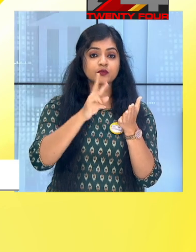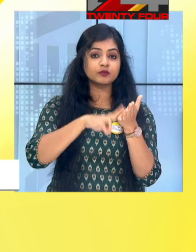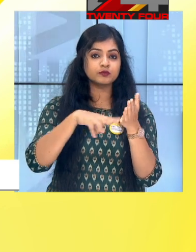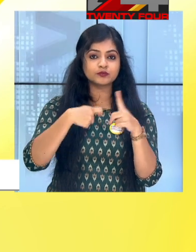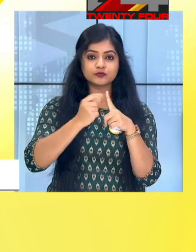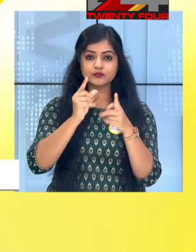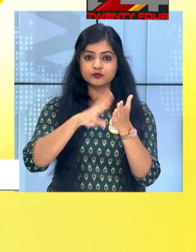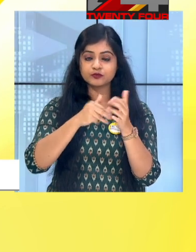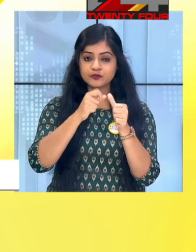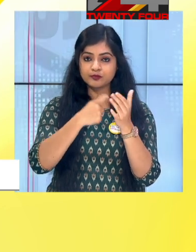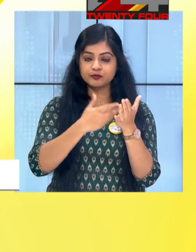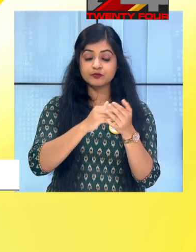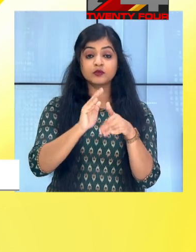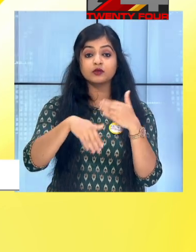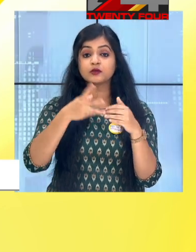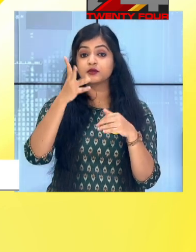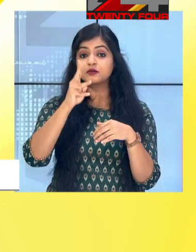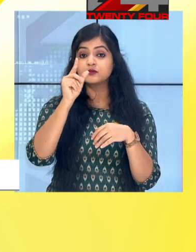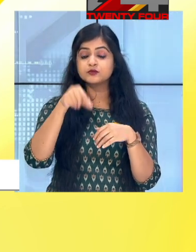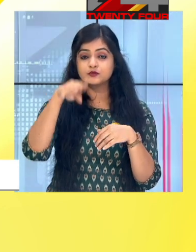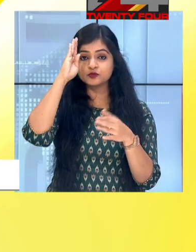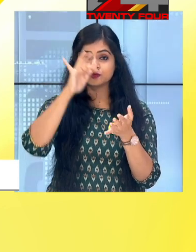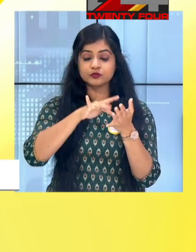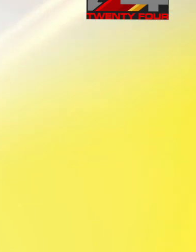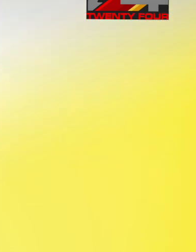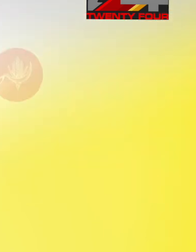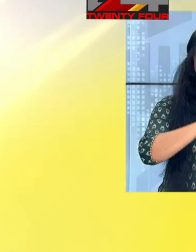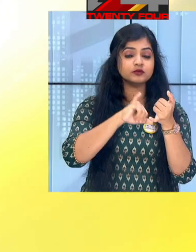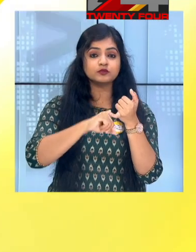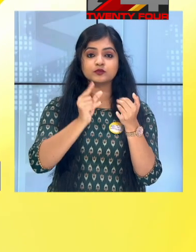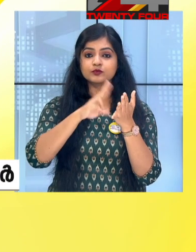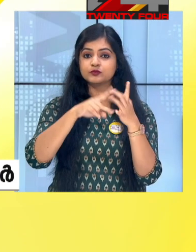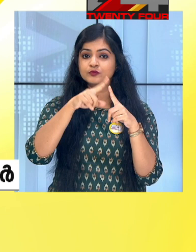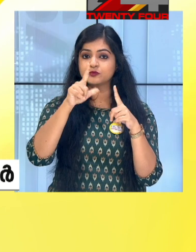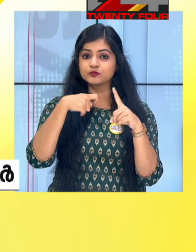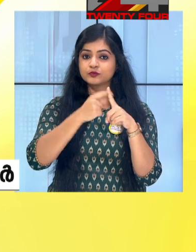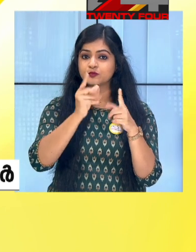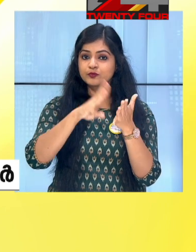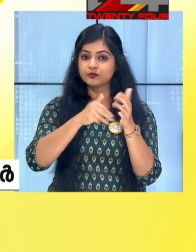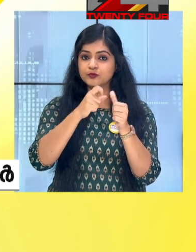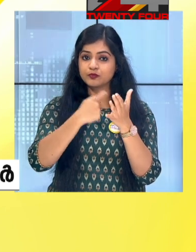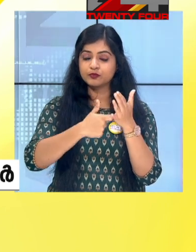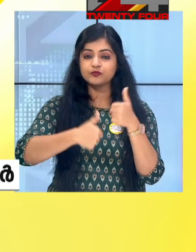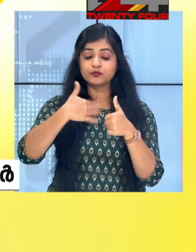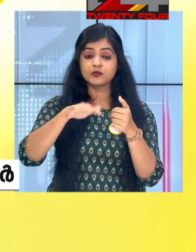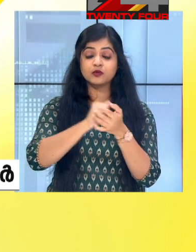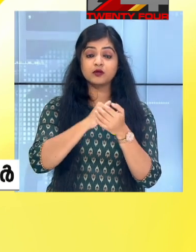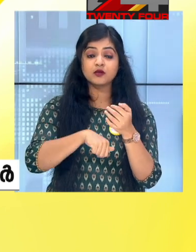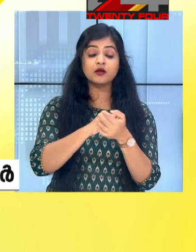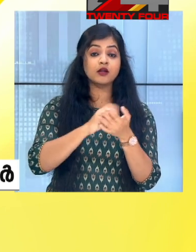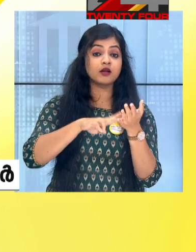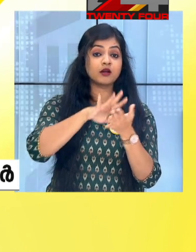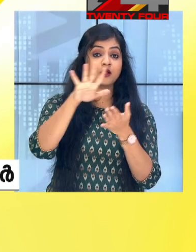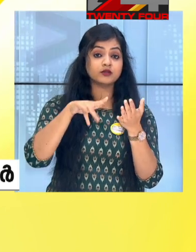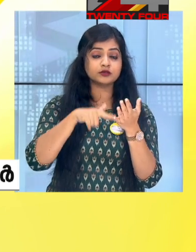ഇനി മൂന്നാമത്തെ പേര് തൃശൂരാണ്. തൃശൂരിൽ VS സുനിൽകുമാർ തന്നെ മത്സരിക്കുമെന്നുള്ള കാര്യം ഏതാണ്ട് ഉറപ്പായിരുന്നു. കാരണം ശക്തമായ ത്രികോണ മത്സരം നടക്കുന്ന, ദേശീയ ശ്രദ്ധ പോലും ആകർഷിക്കുന്ന